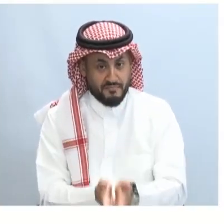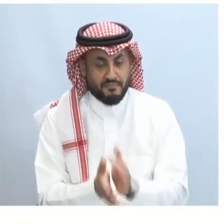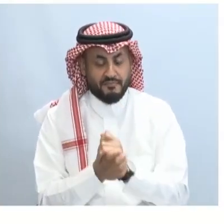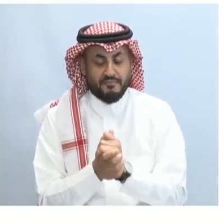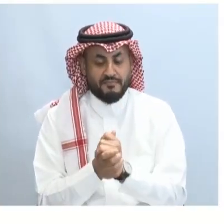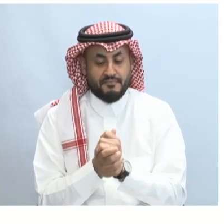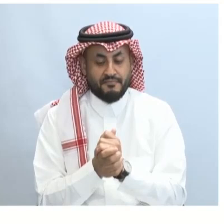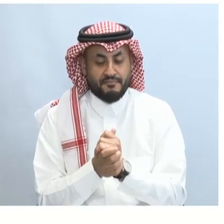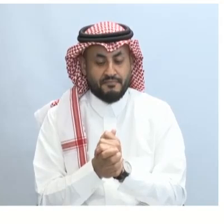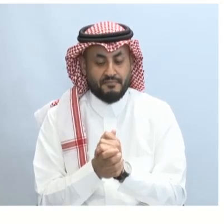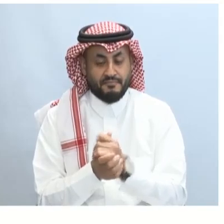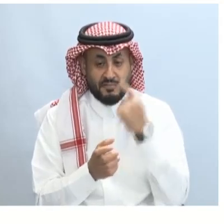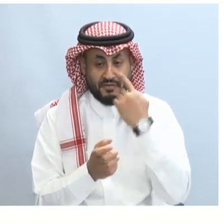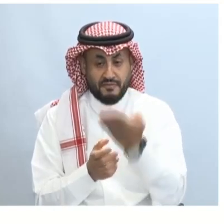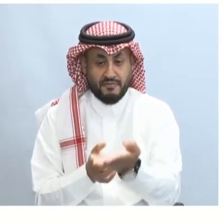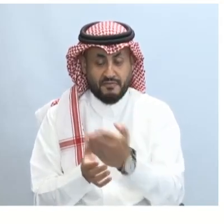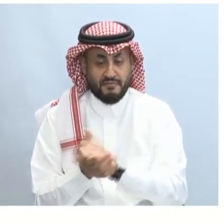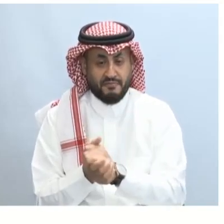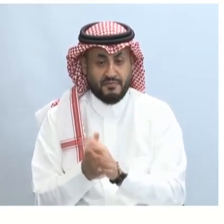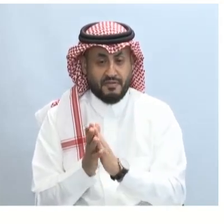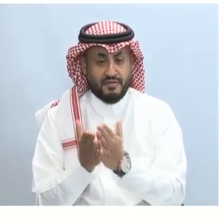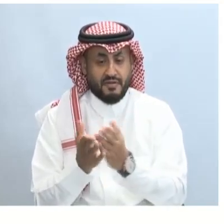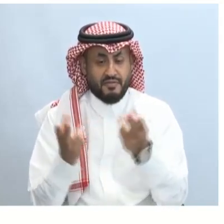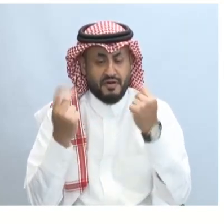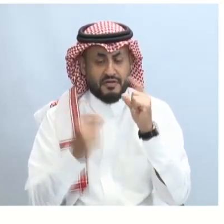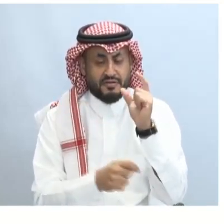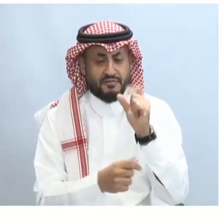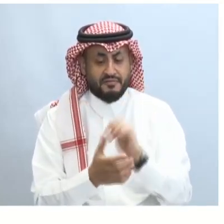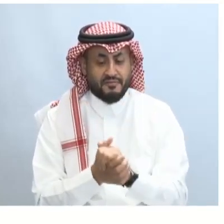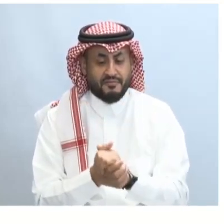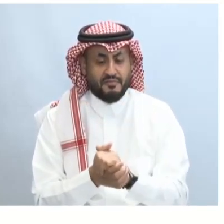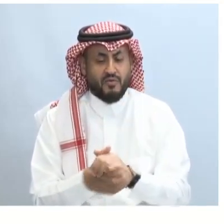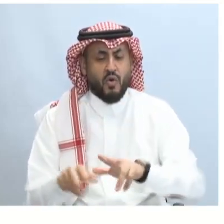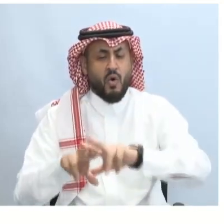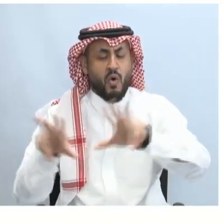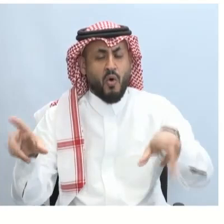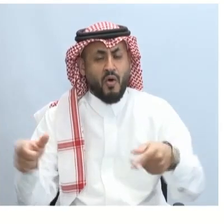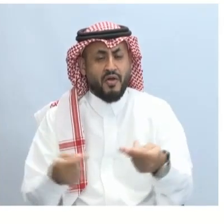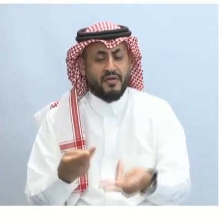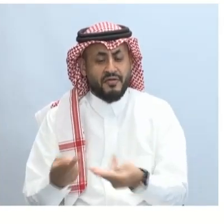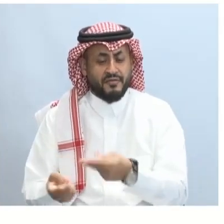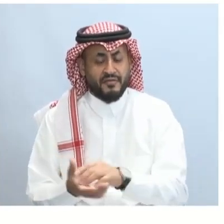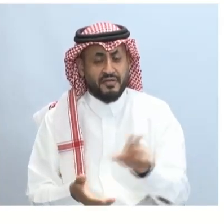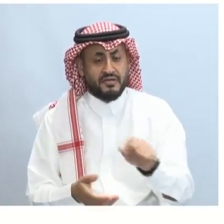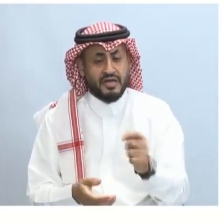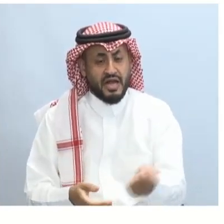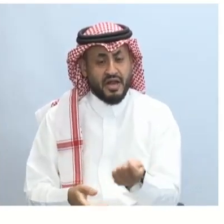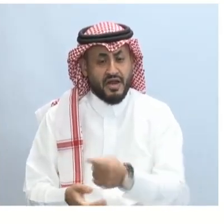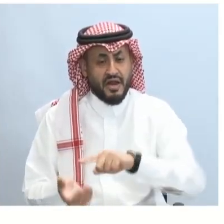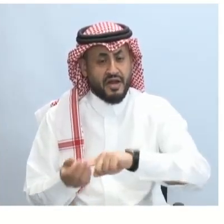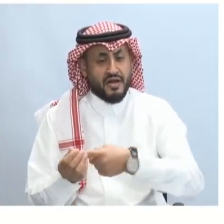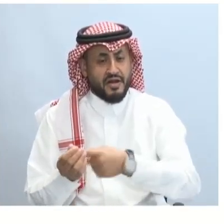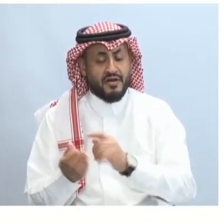مقرر علينا وهو كتاب الدراسات الاسلاميه احضار جميع الادوات من قلم